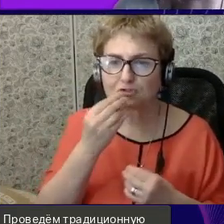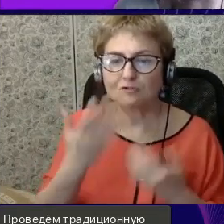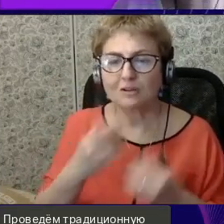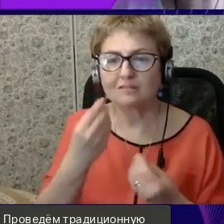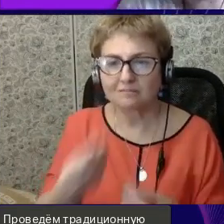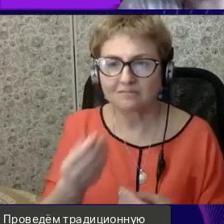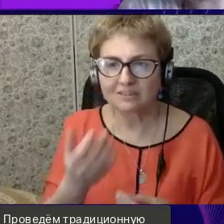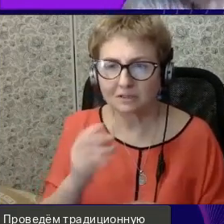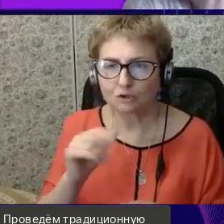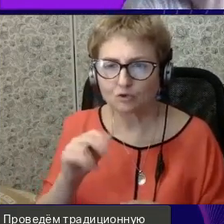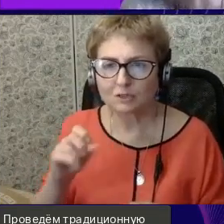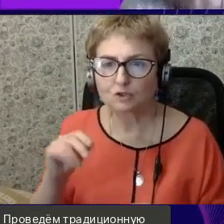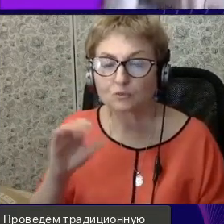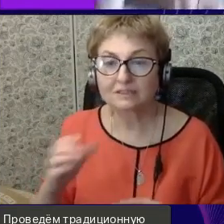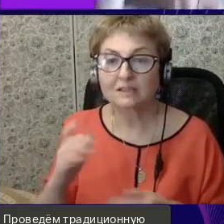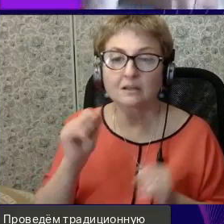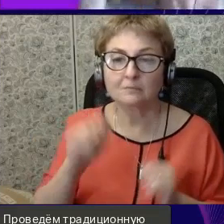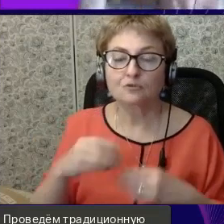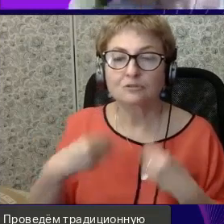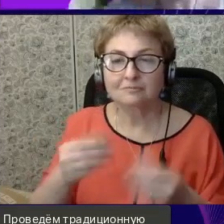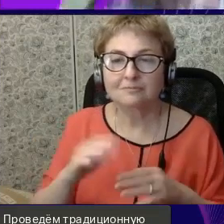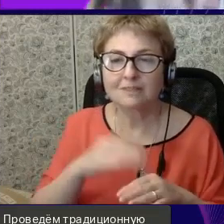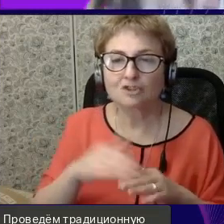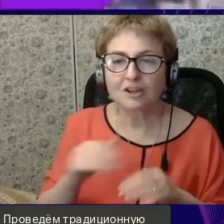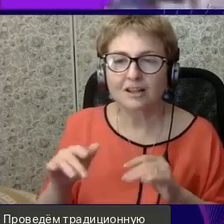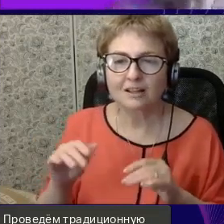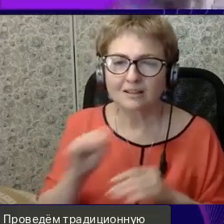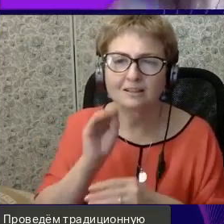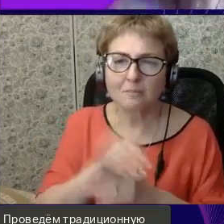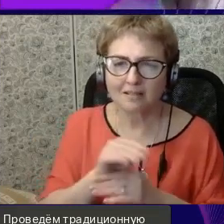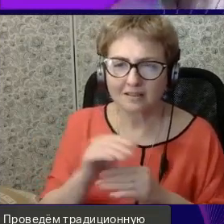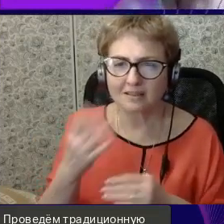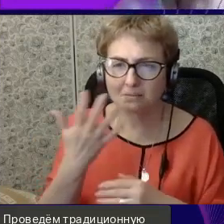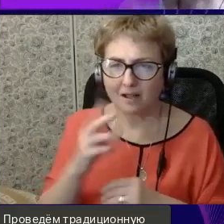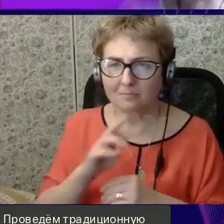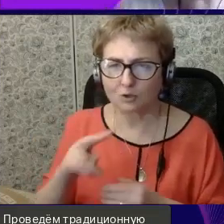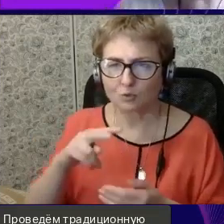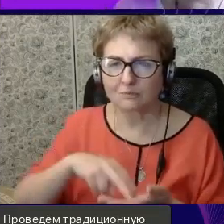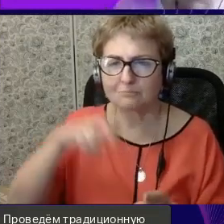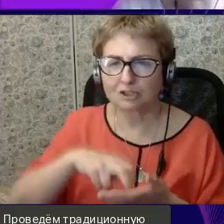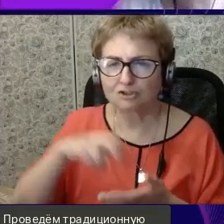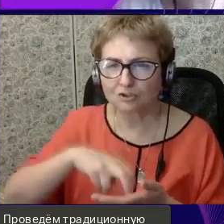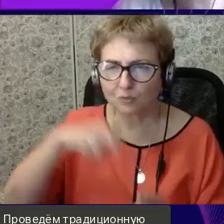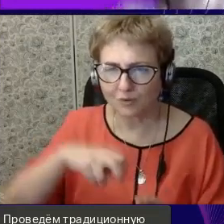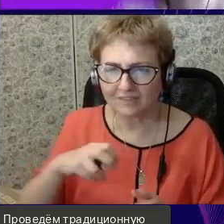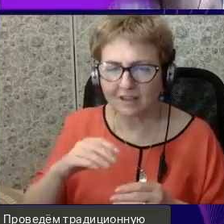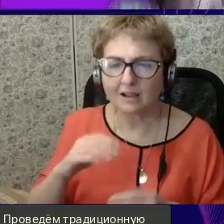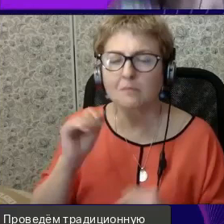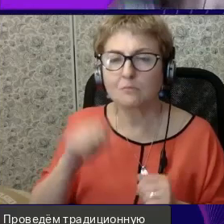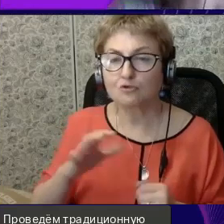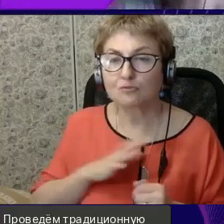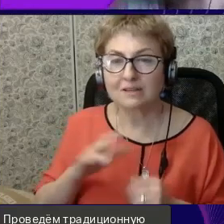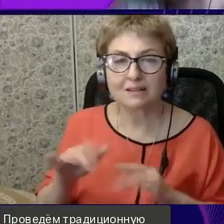разные. Они могут быть словесные, молодец, пищевые, молодец, возьми чупа-чупс. Это могут быть поощрения деятельностью, допустим,